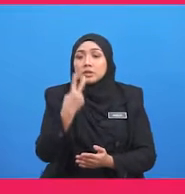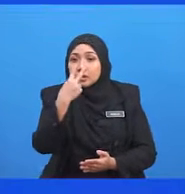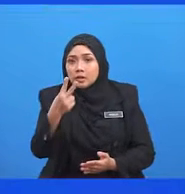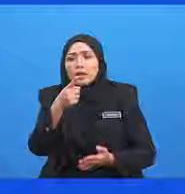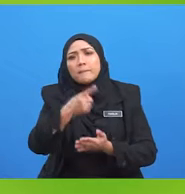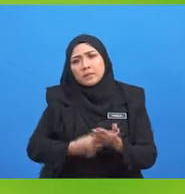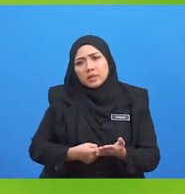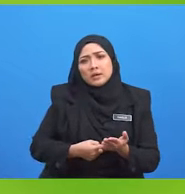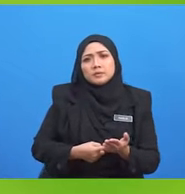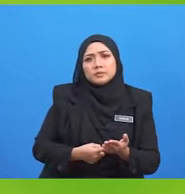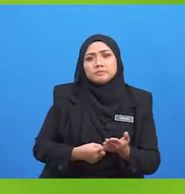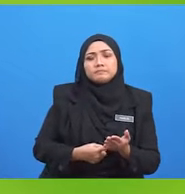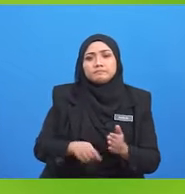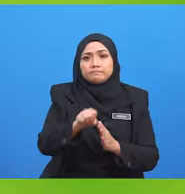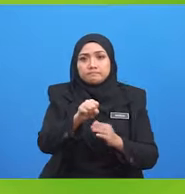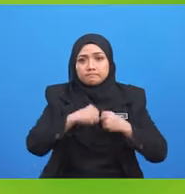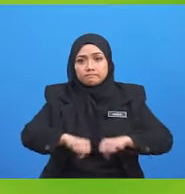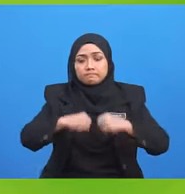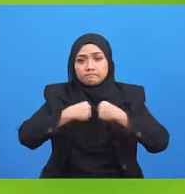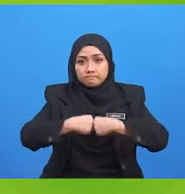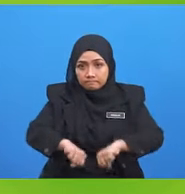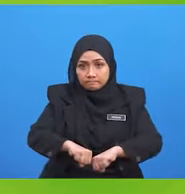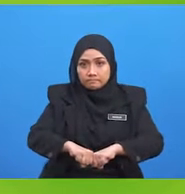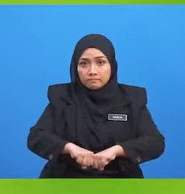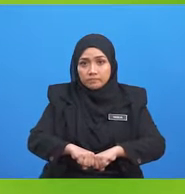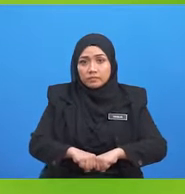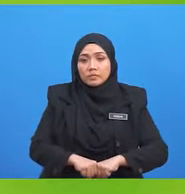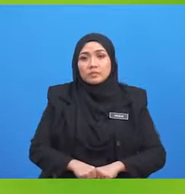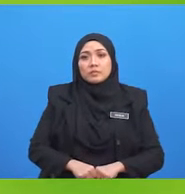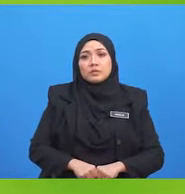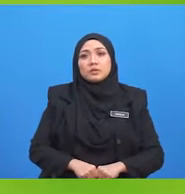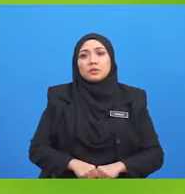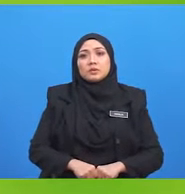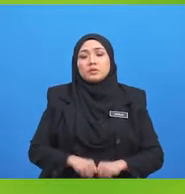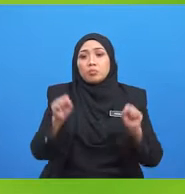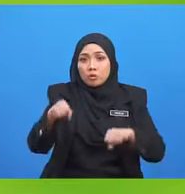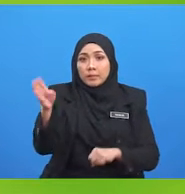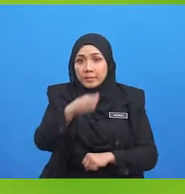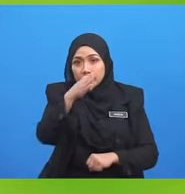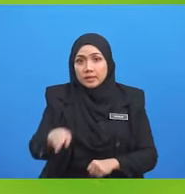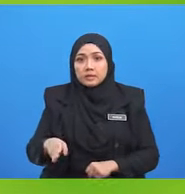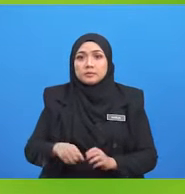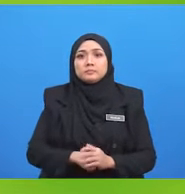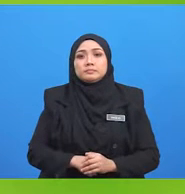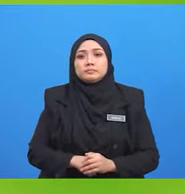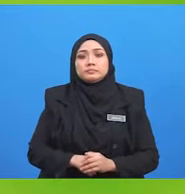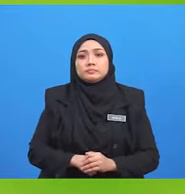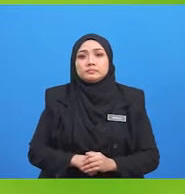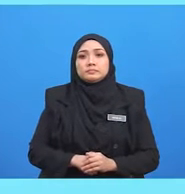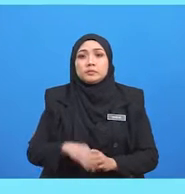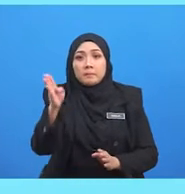masing-masing. Seterusnya, kita lihat apakah syarat-syarat iman seseorang itu boleh